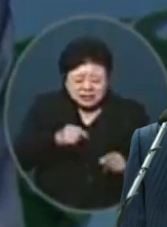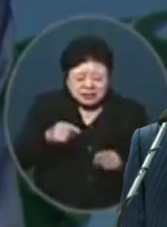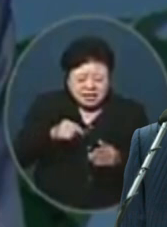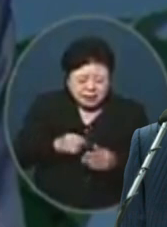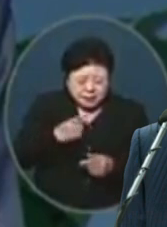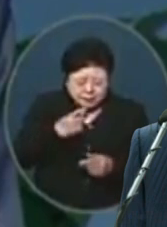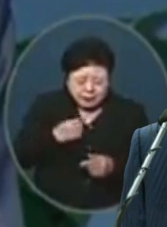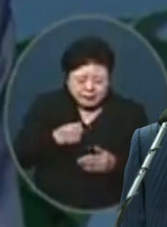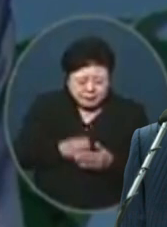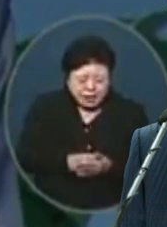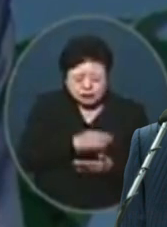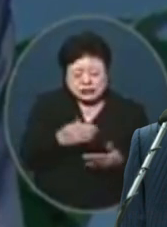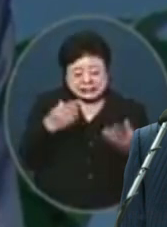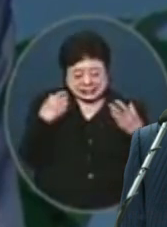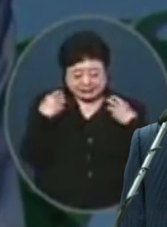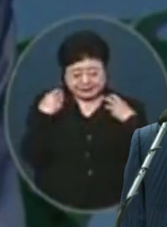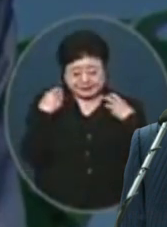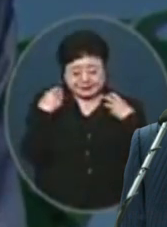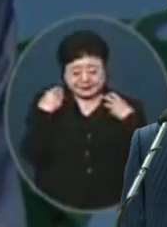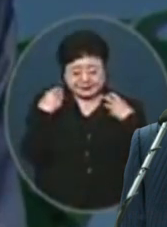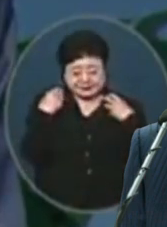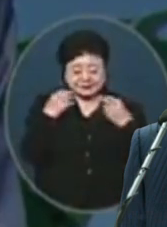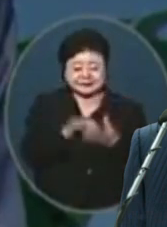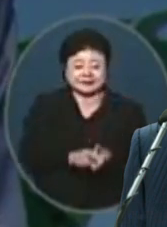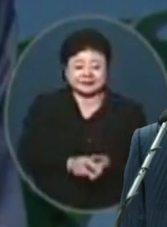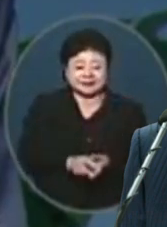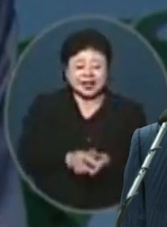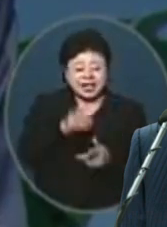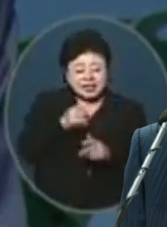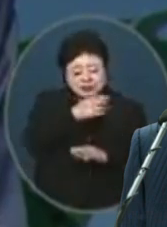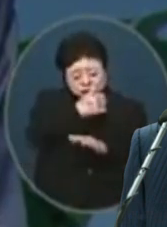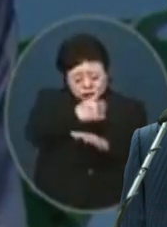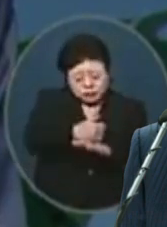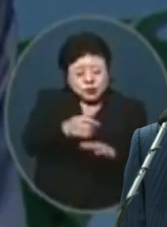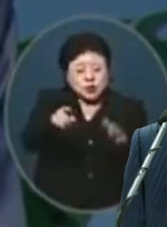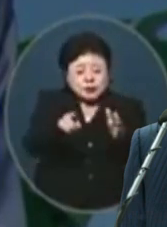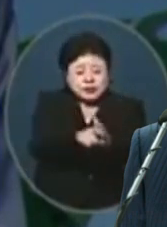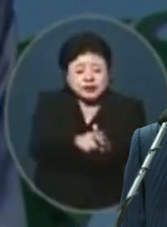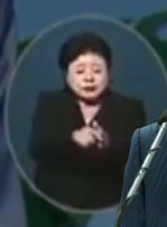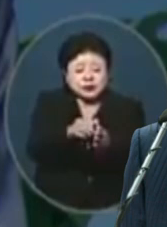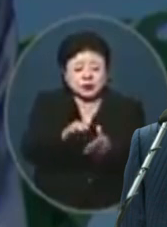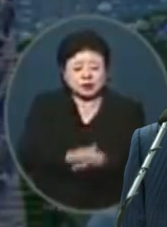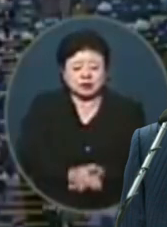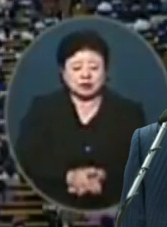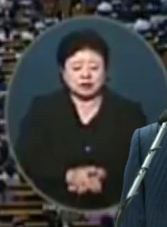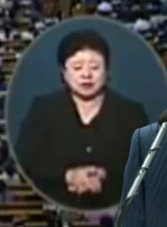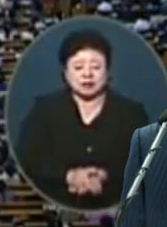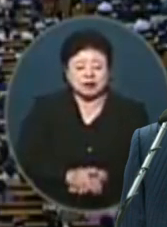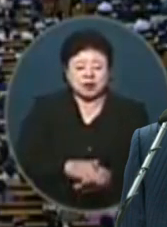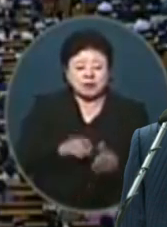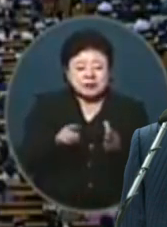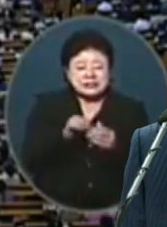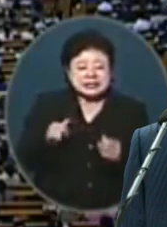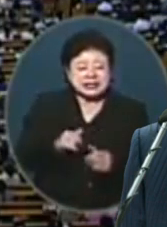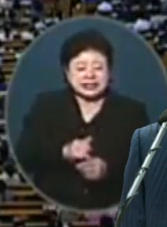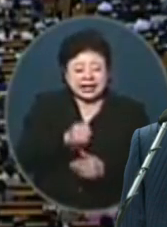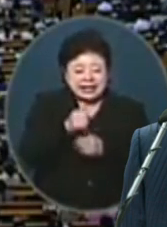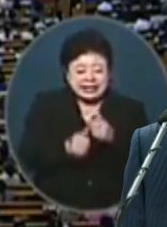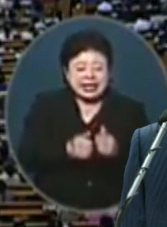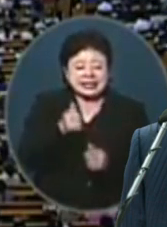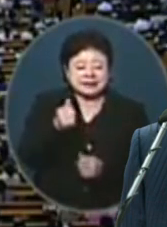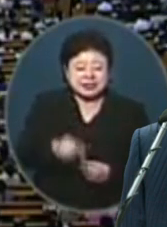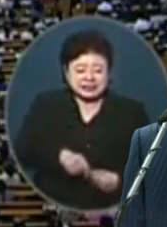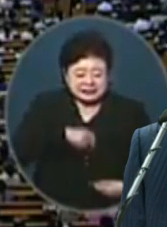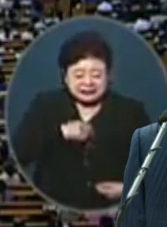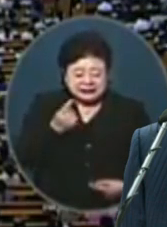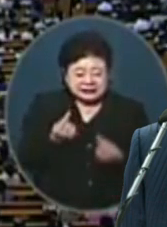우리가 책임이 있는 것입니다. 곧 예수 그리스도를 믿음으로 말미암아 모든 믿는 자에게 미치는 하나님의 의인이 차별이 없는